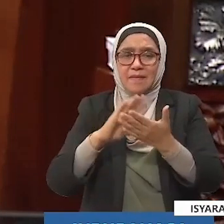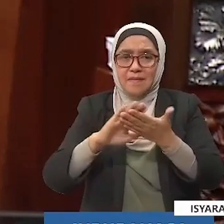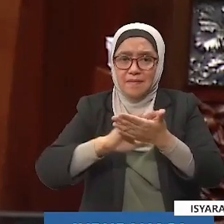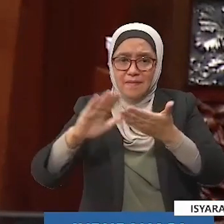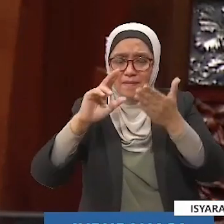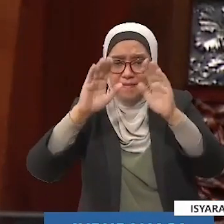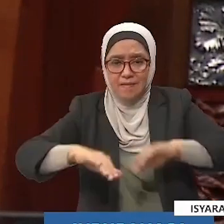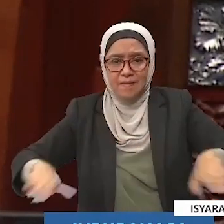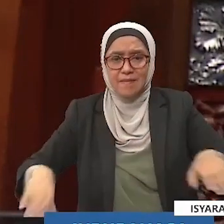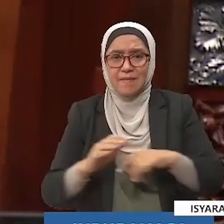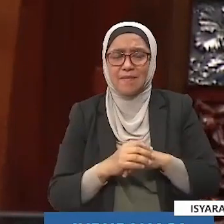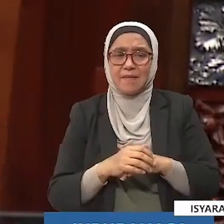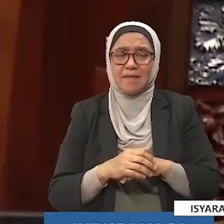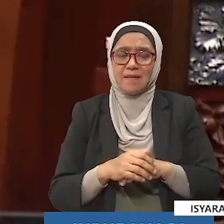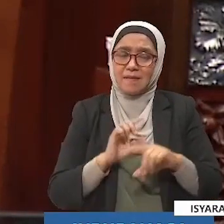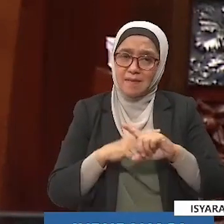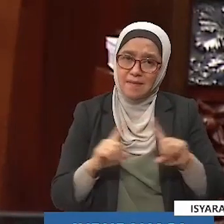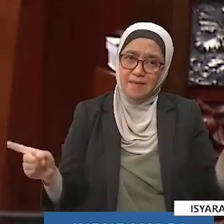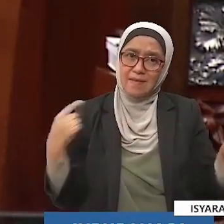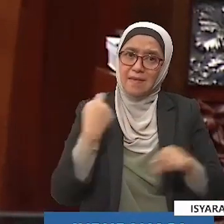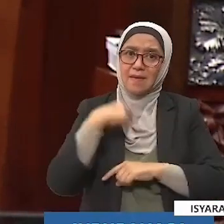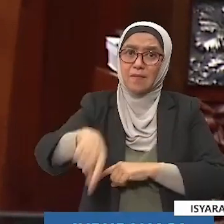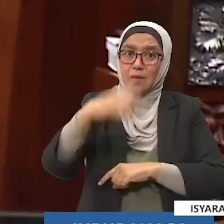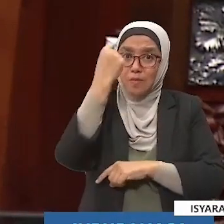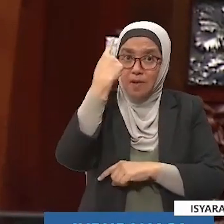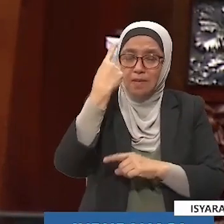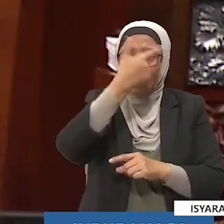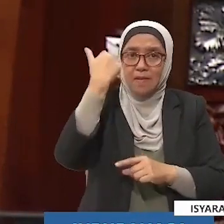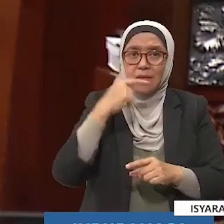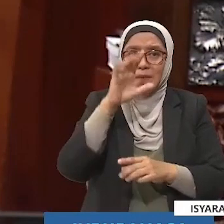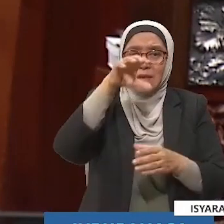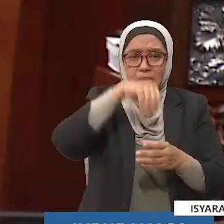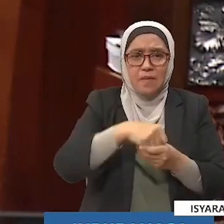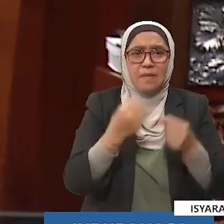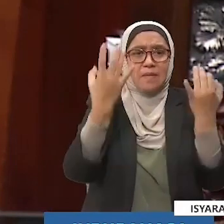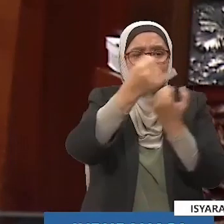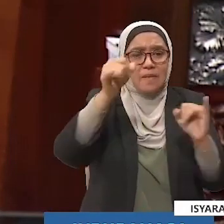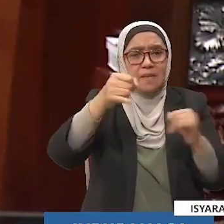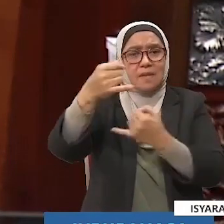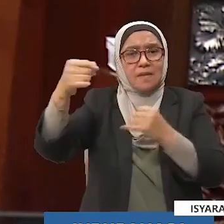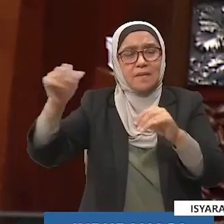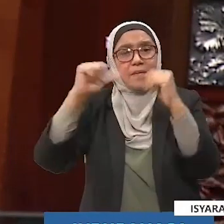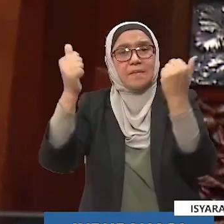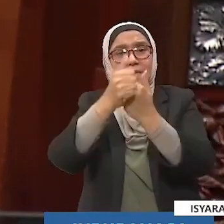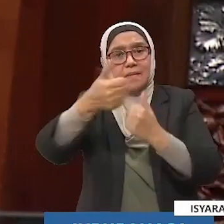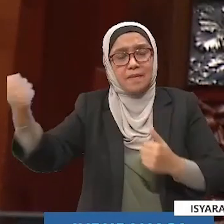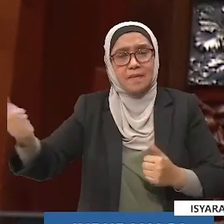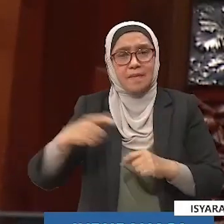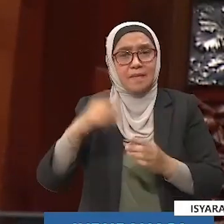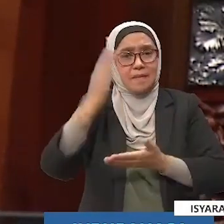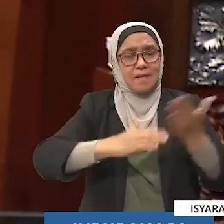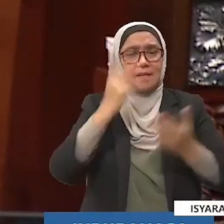Bagaimanapun kita tidak memahami sebab Ia menyibakkan beberapa jabatan dan Regency yang lain Jadi pihak Kementrian pembangunan wanita